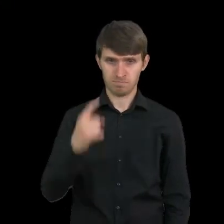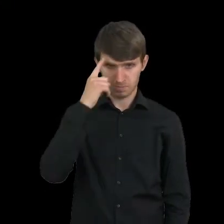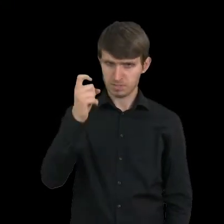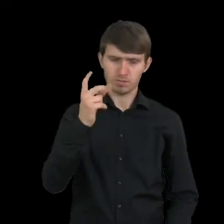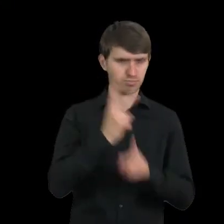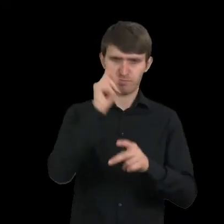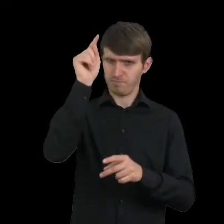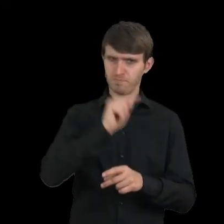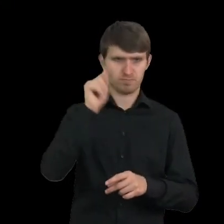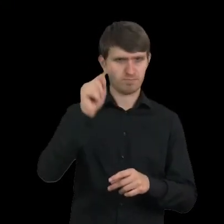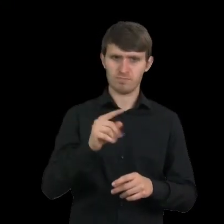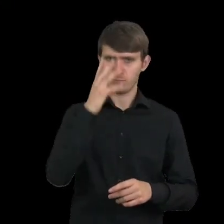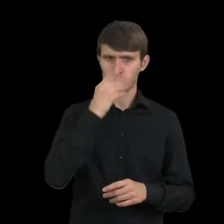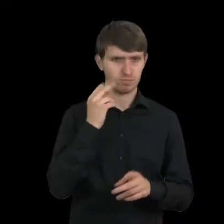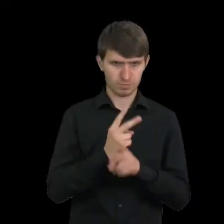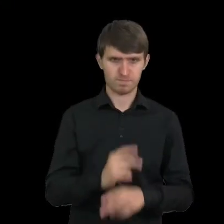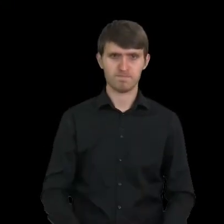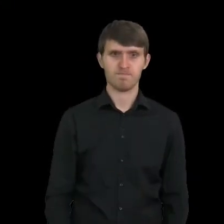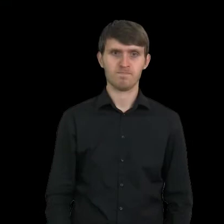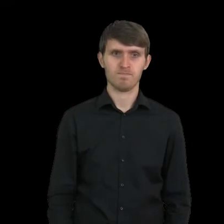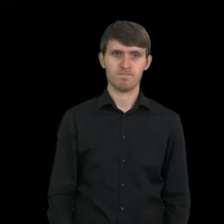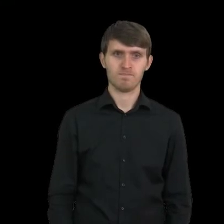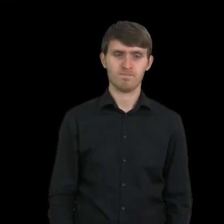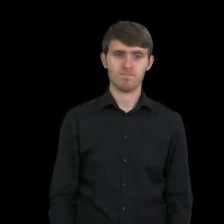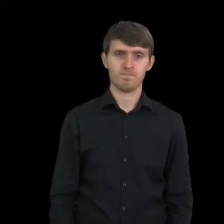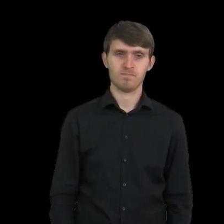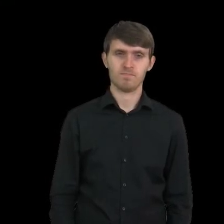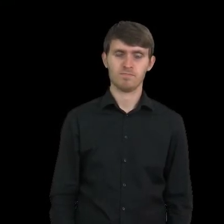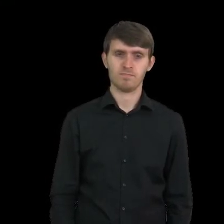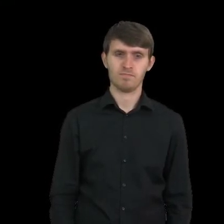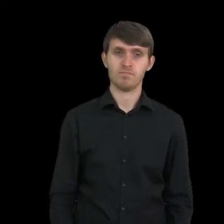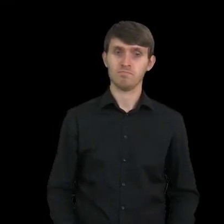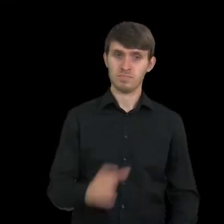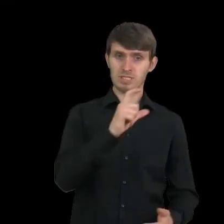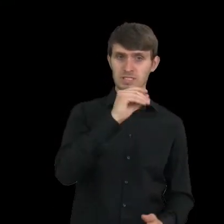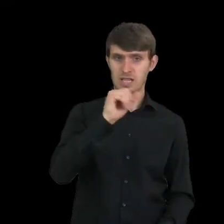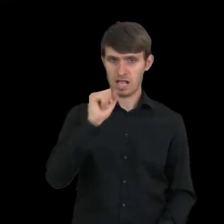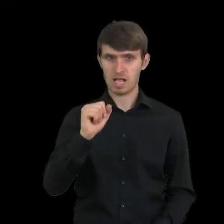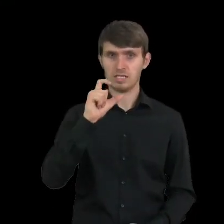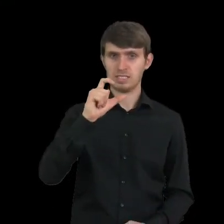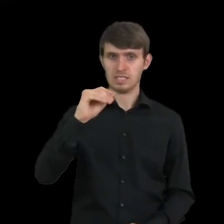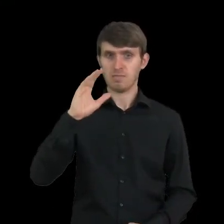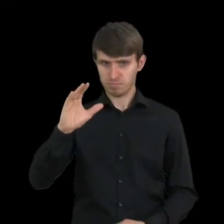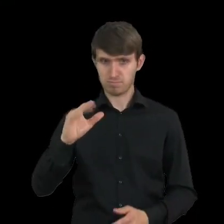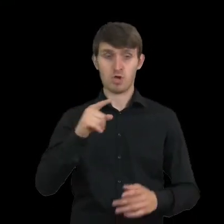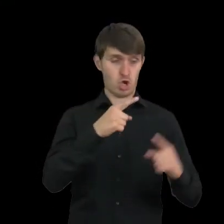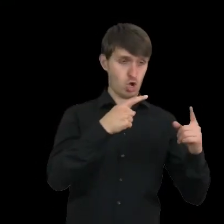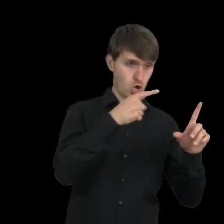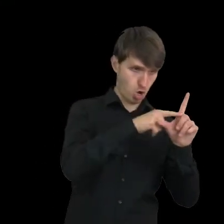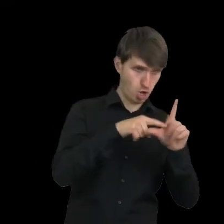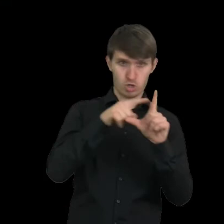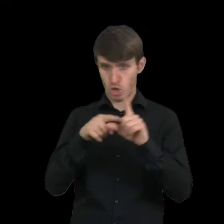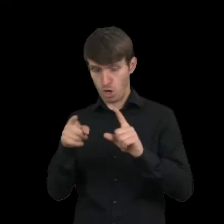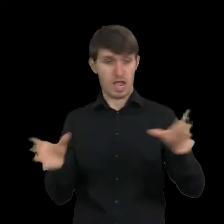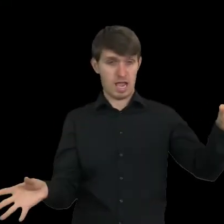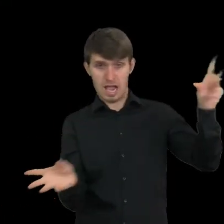taki sam wniosek, jak przy tych dwóch kątach tutaj. Czyli wiemy, że ten kąt CEA oraz CEB to są kąty,